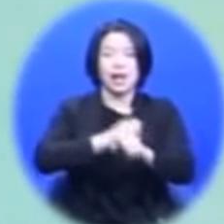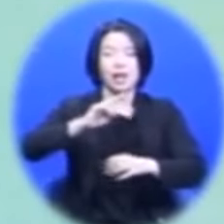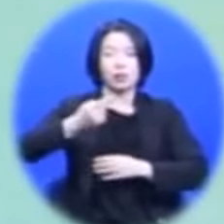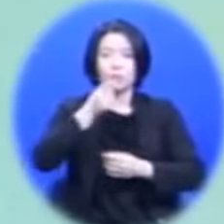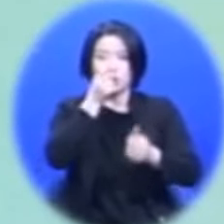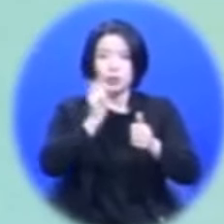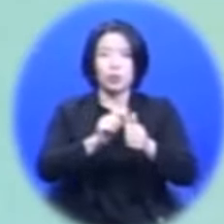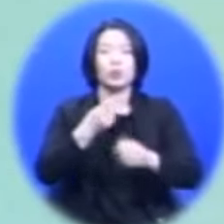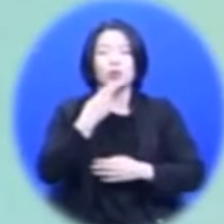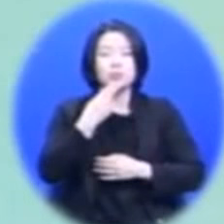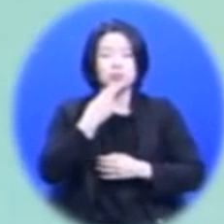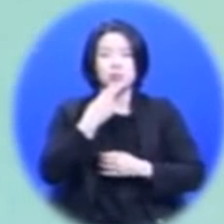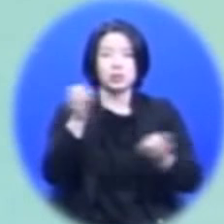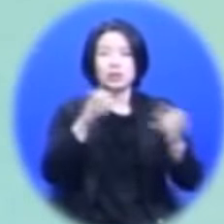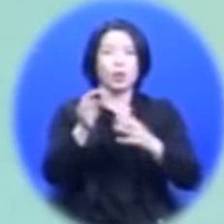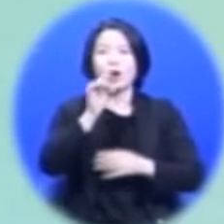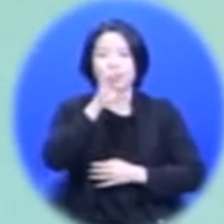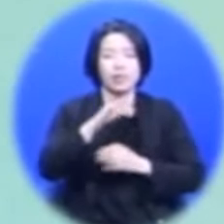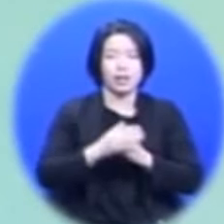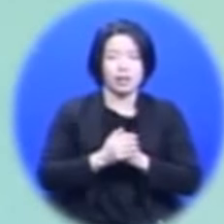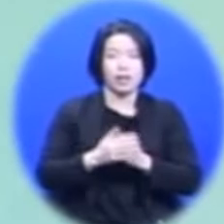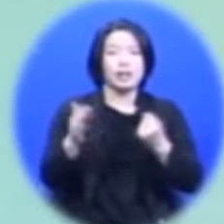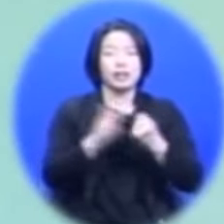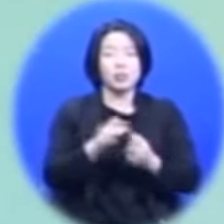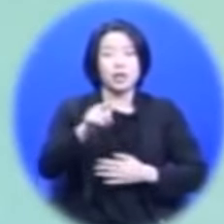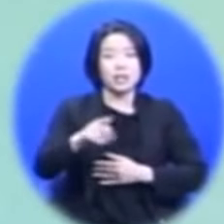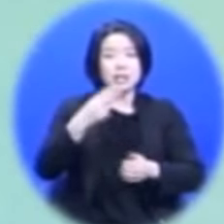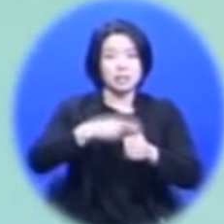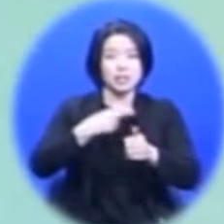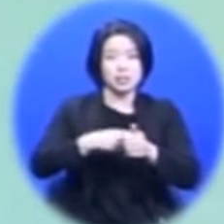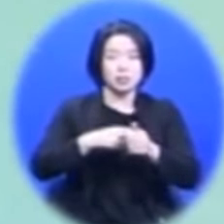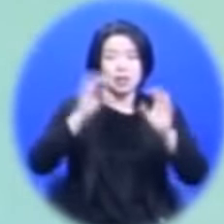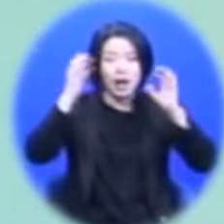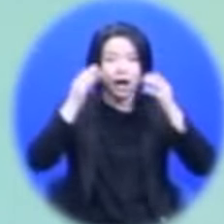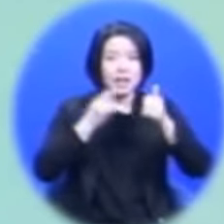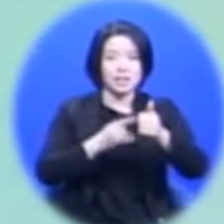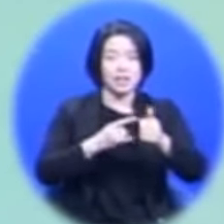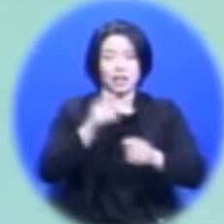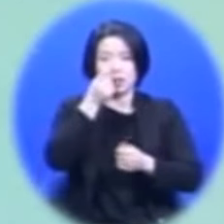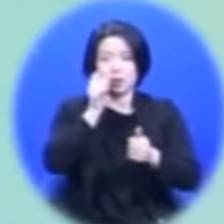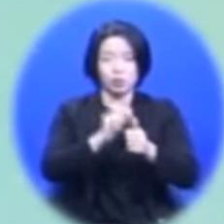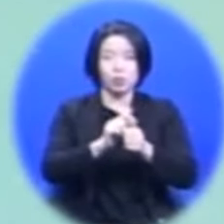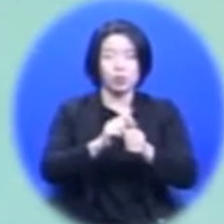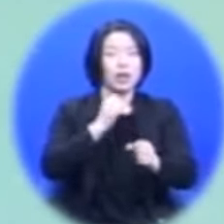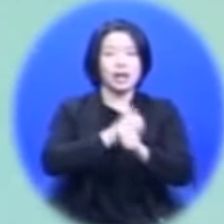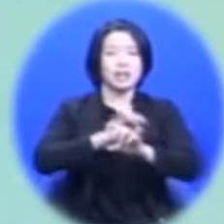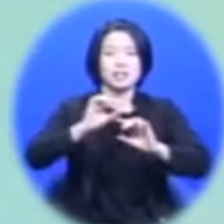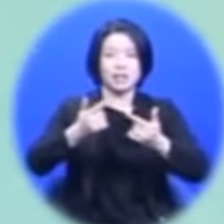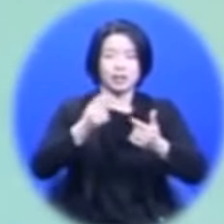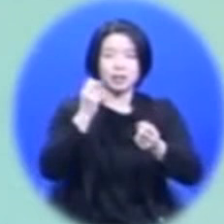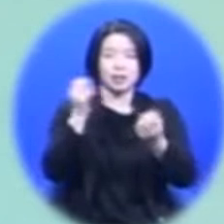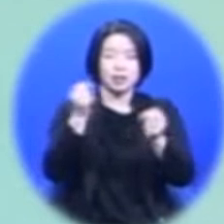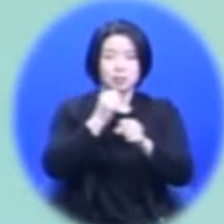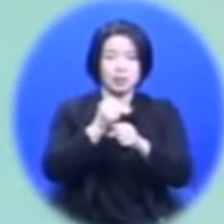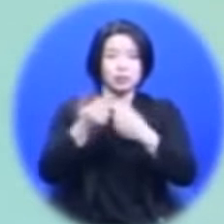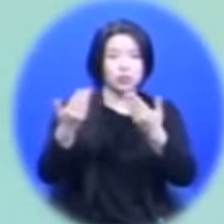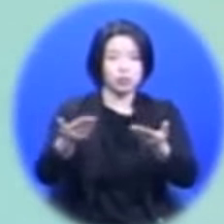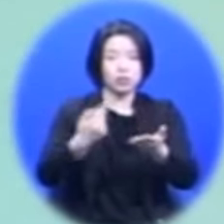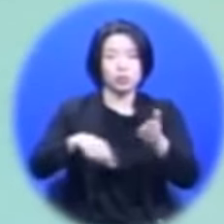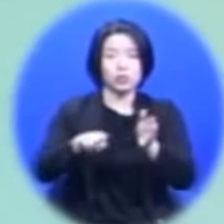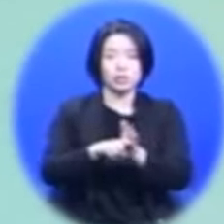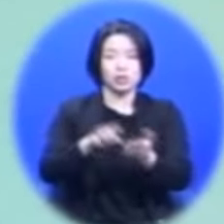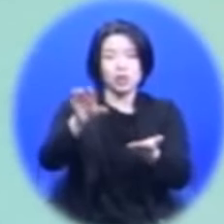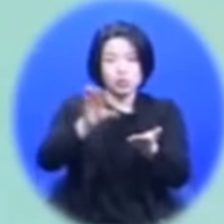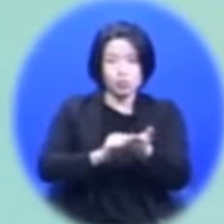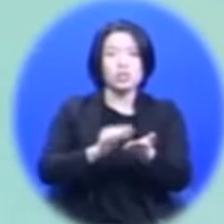없으면 말이 안 되는 겁니다. 그래서 이 선생님이 아이들이 욕을 안 하게 어떻게 해보려고 아이들에게